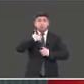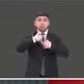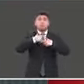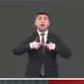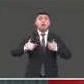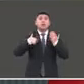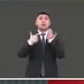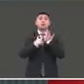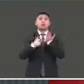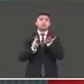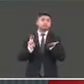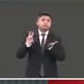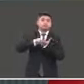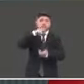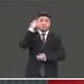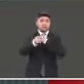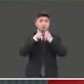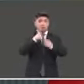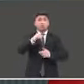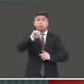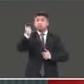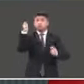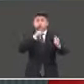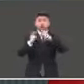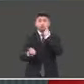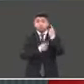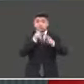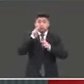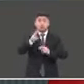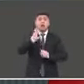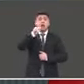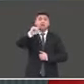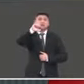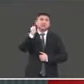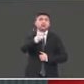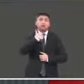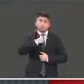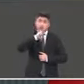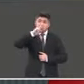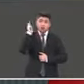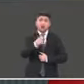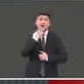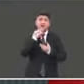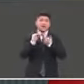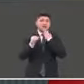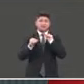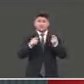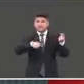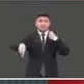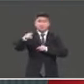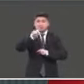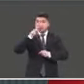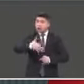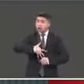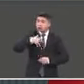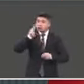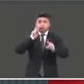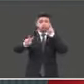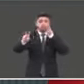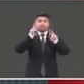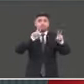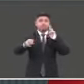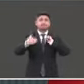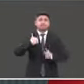ürünlerine ve bunları çok daha ileriye taşımak kararlılığında ki gençlerimizin heyecanı Nabi da